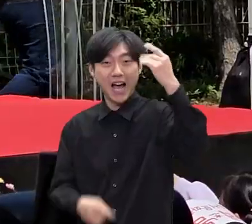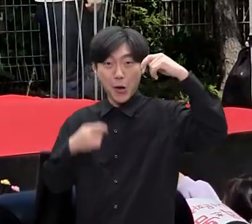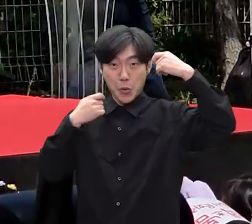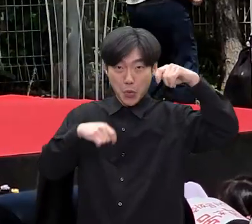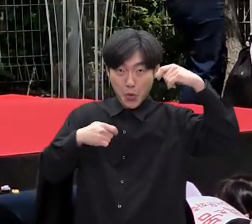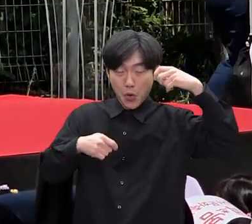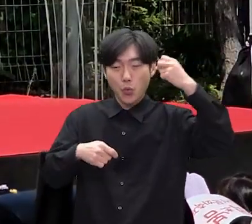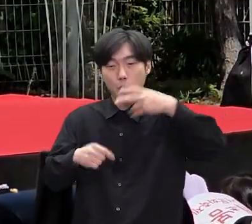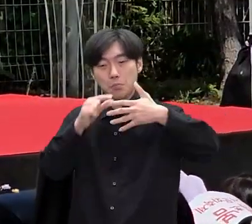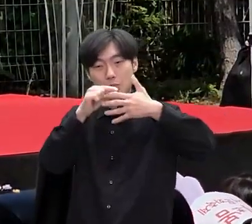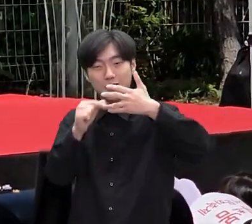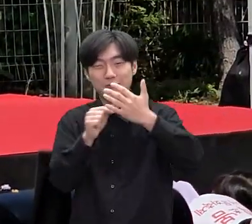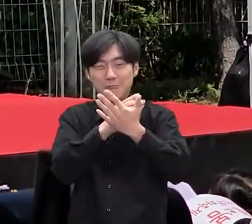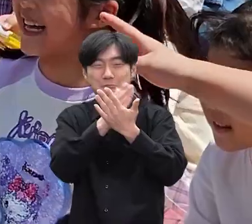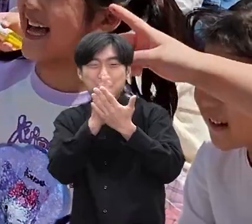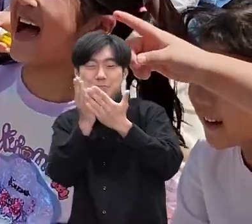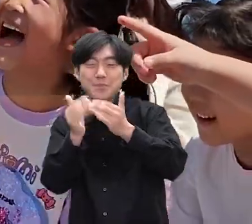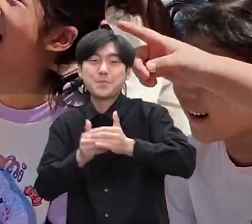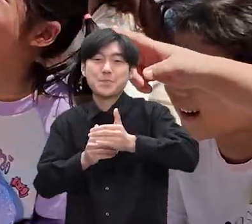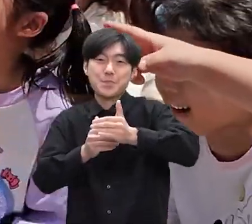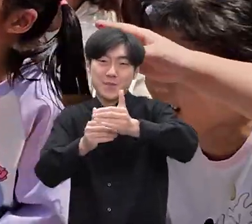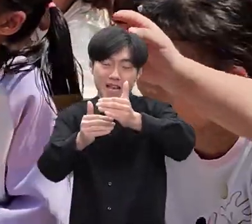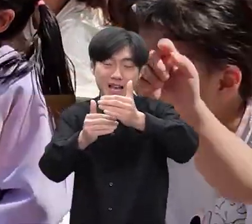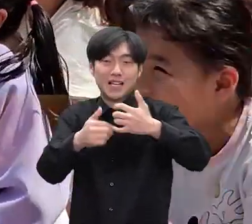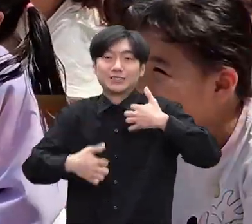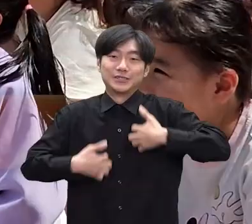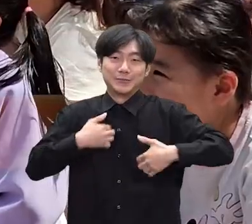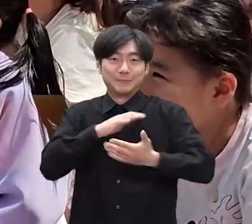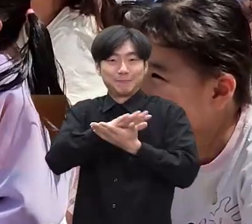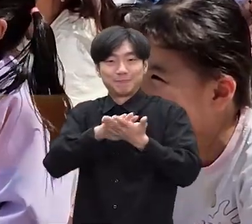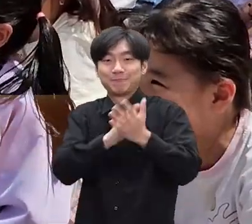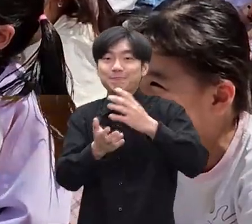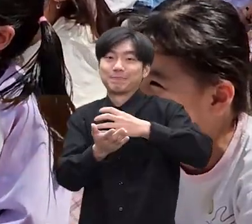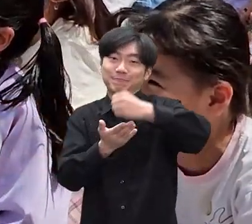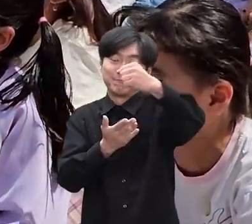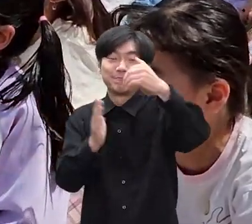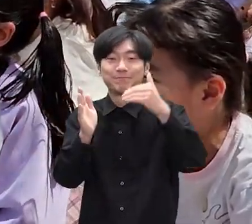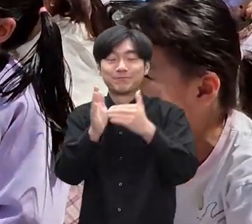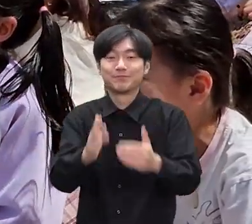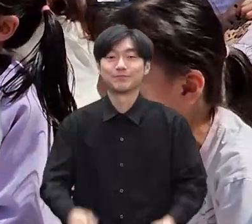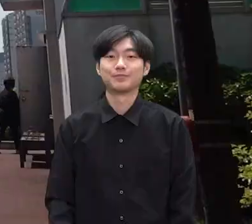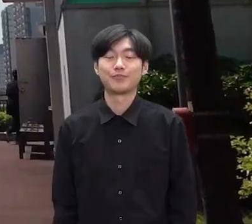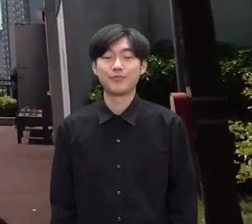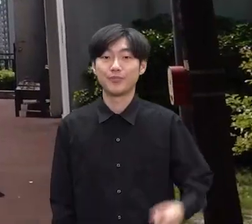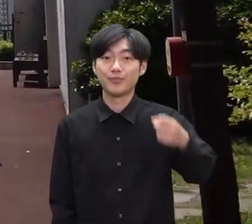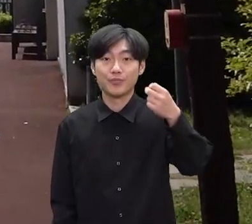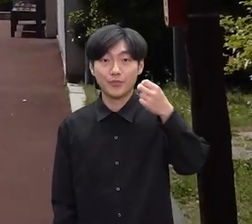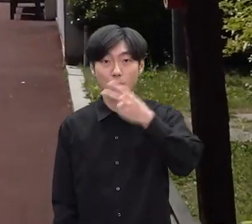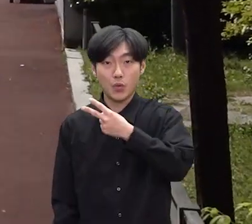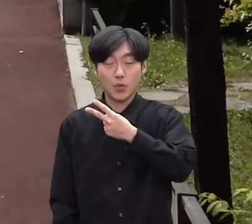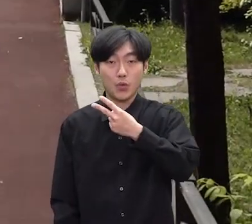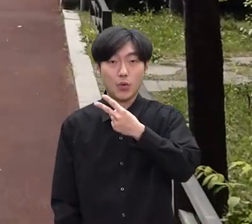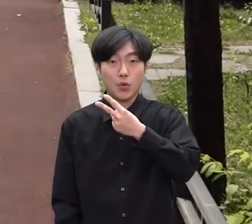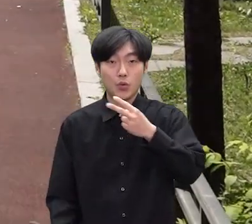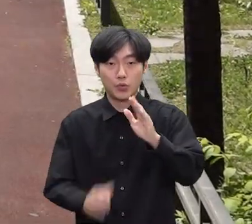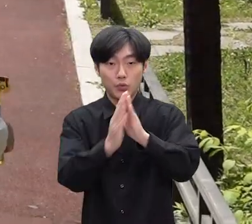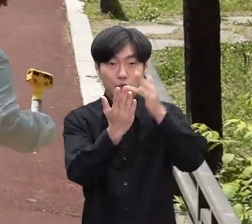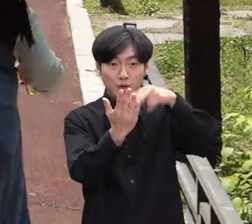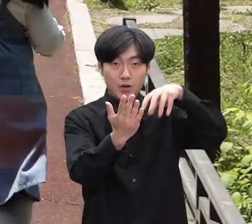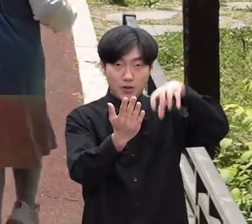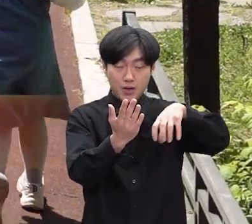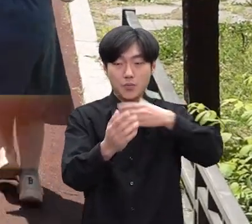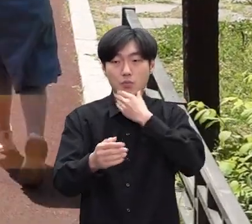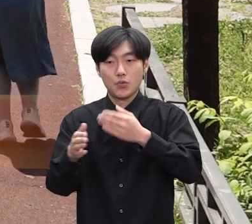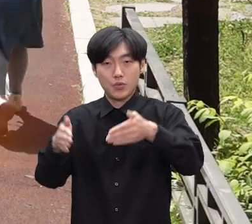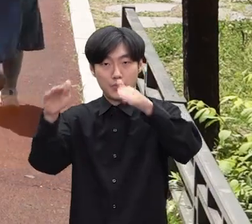공연과 여러 프로그램이 진행돼 풍성하고 다채로운 시간이 이어졌습니다. 또 관내 도서관과 복지관